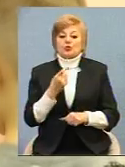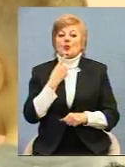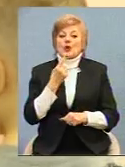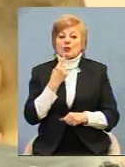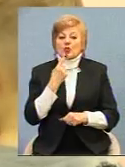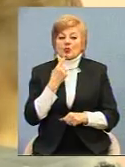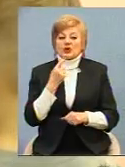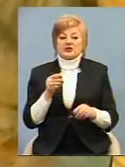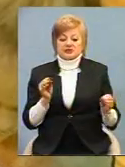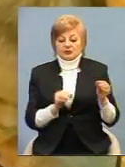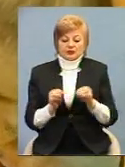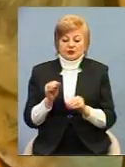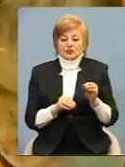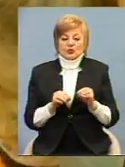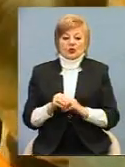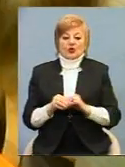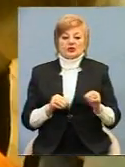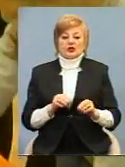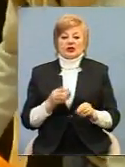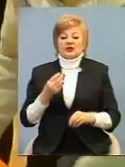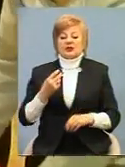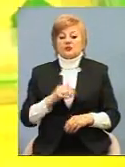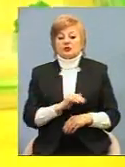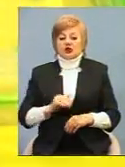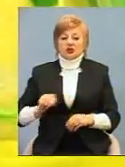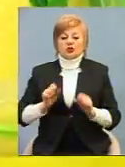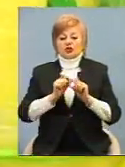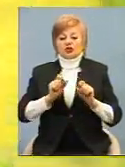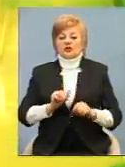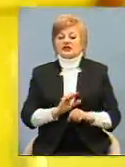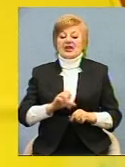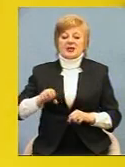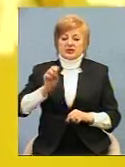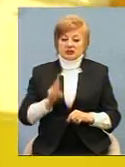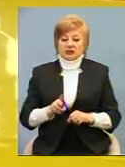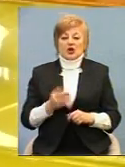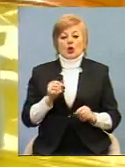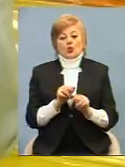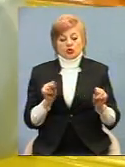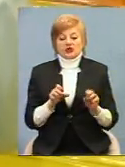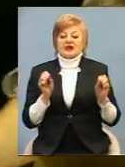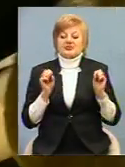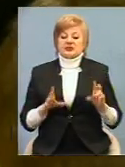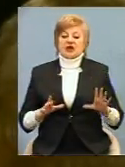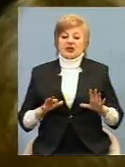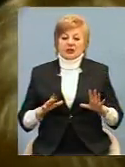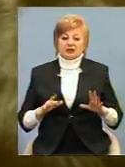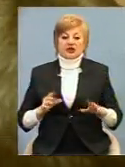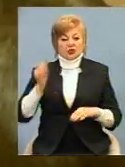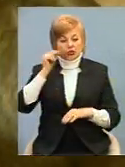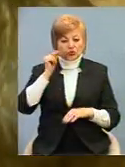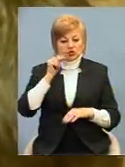із конструкторами впровадили 200 шкіл та дитячих садків. Для цього вчителі пройшли спеціальні тренінги та майстер-класи в рамках